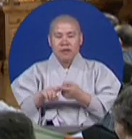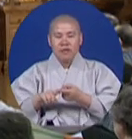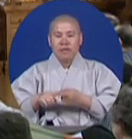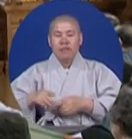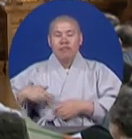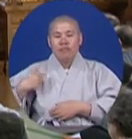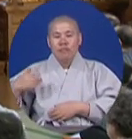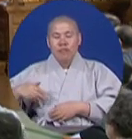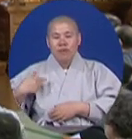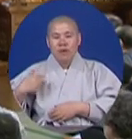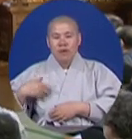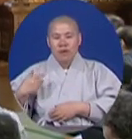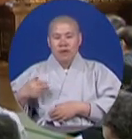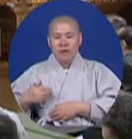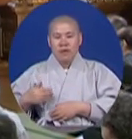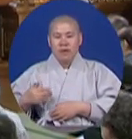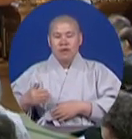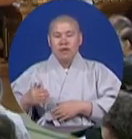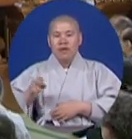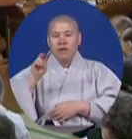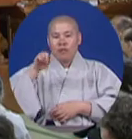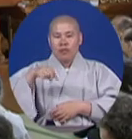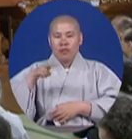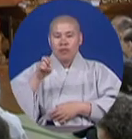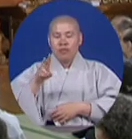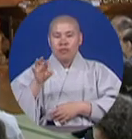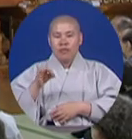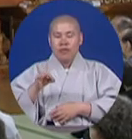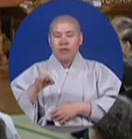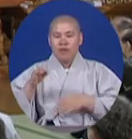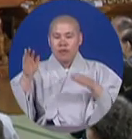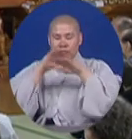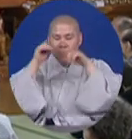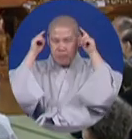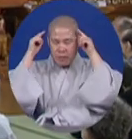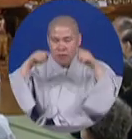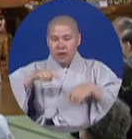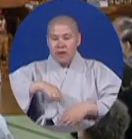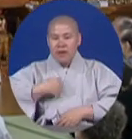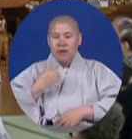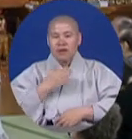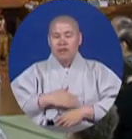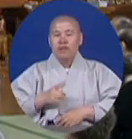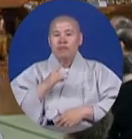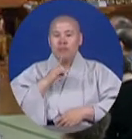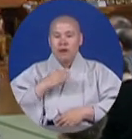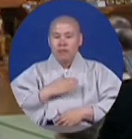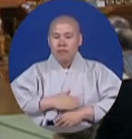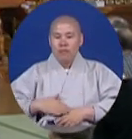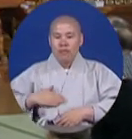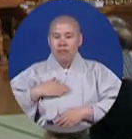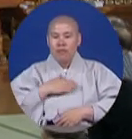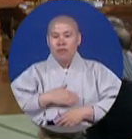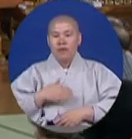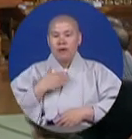이게. 그래서 자기 몸만을 몸으로 아니까